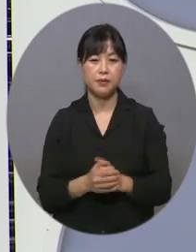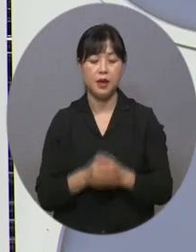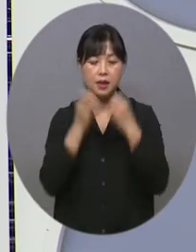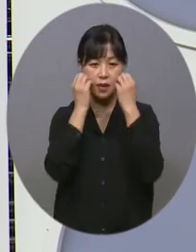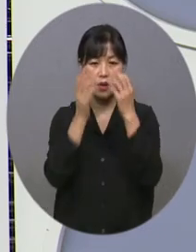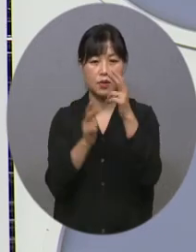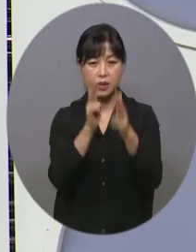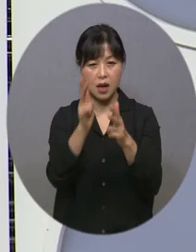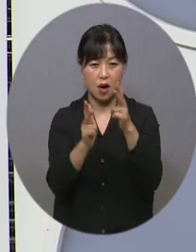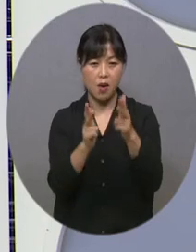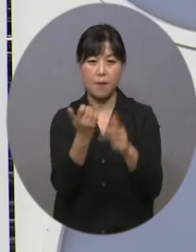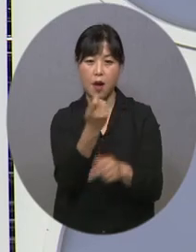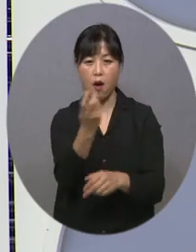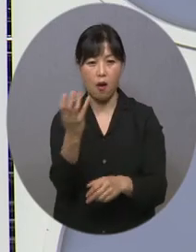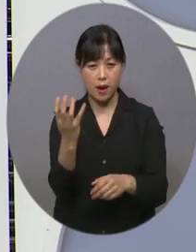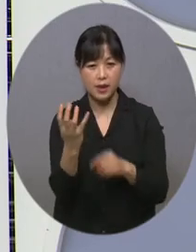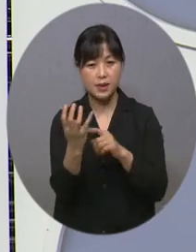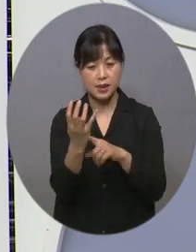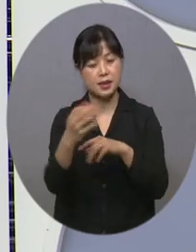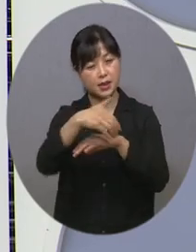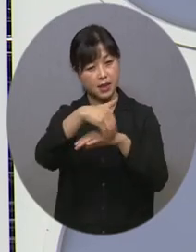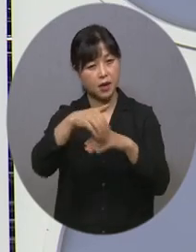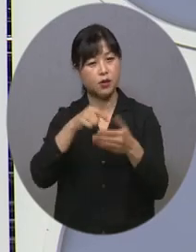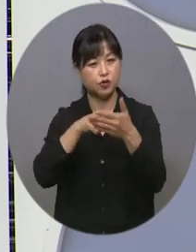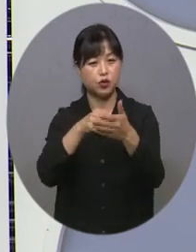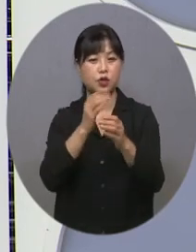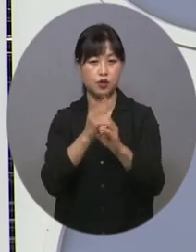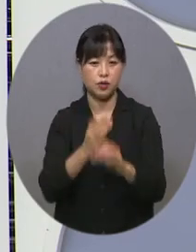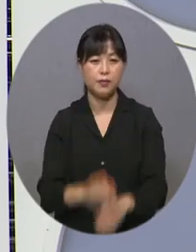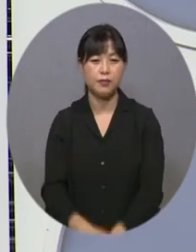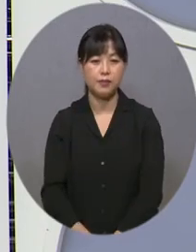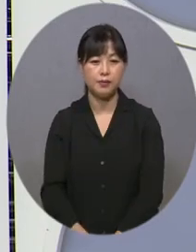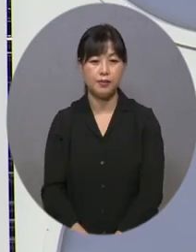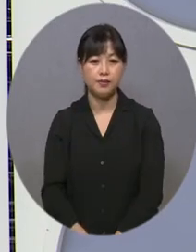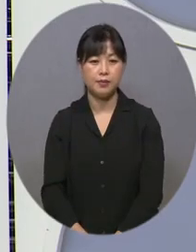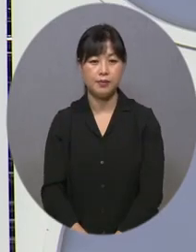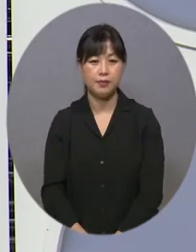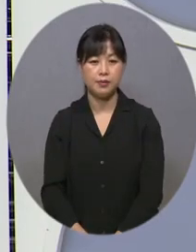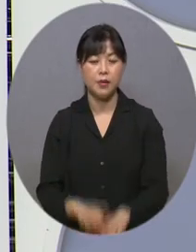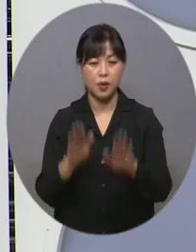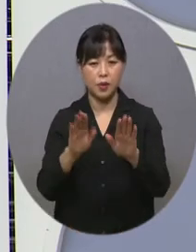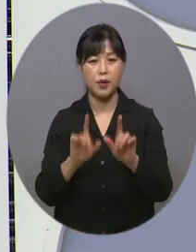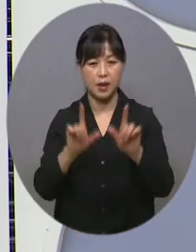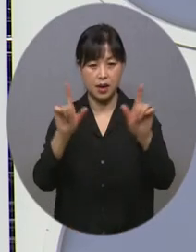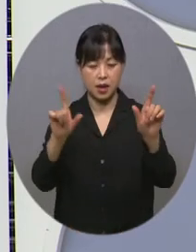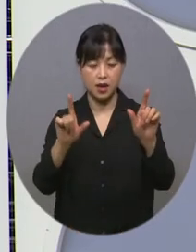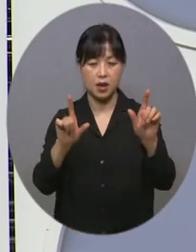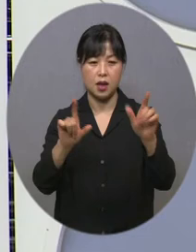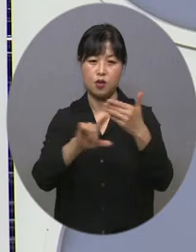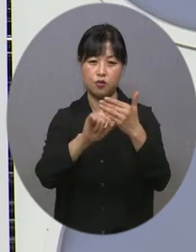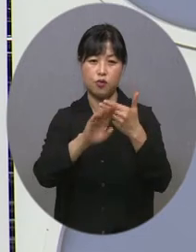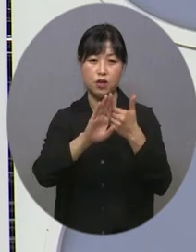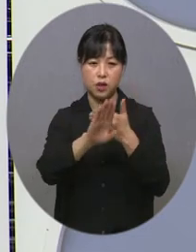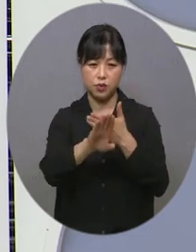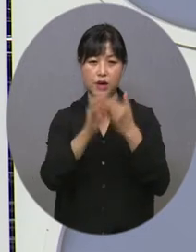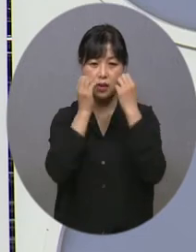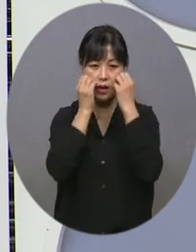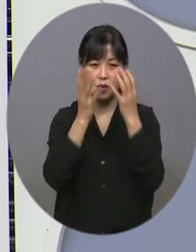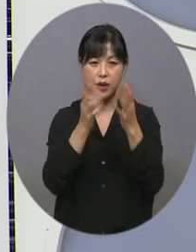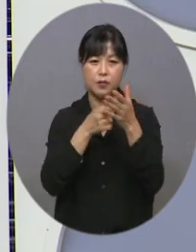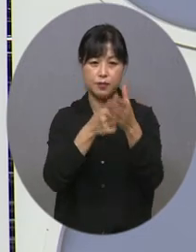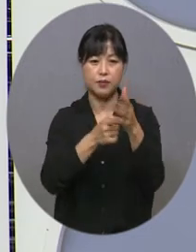새로운 사업들을 지금 구상해서 지금 네. 추진 중에 있습니다. 그래서 금년 하반기부터 지금 새롭게 추진하는 사업이